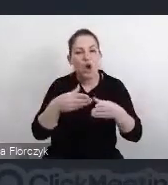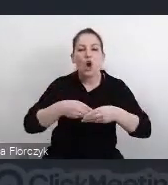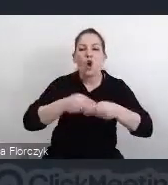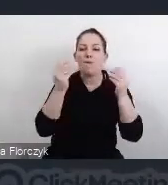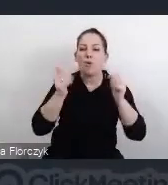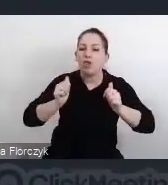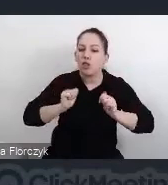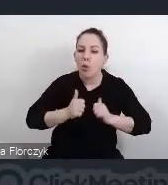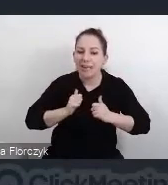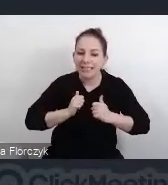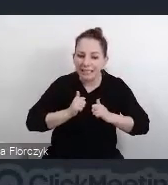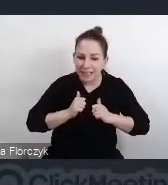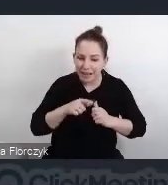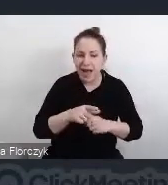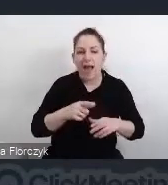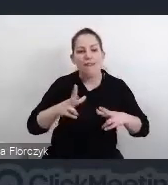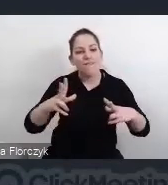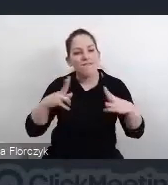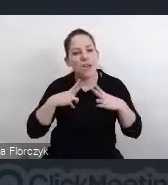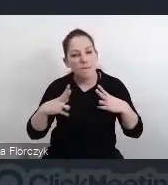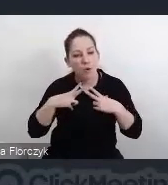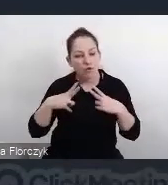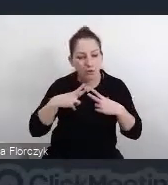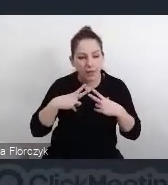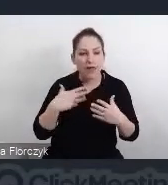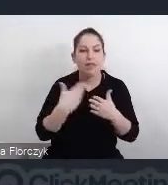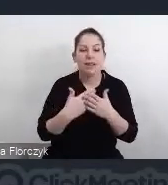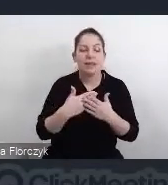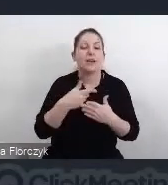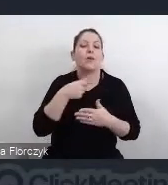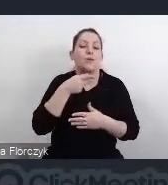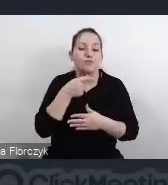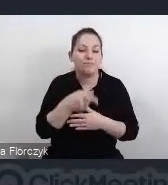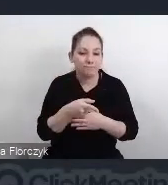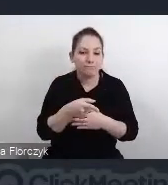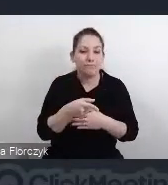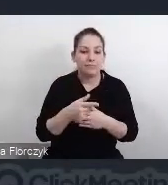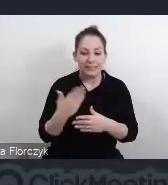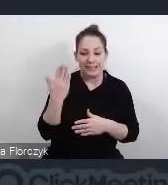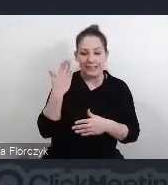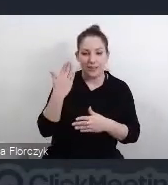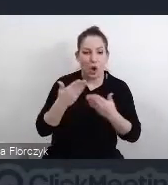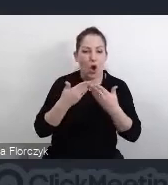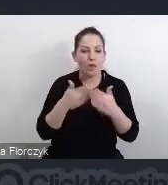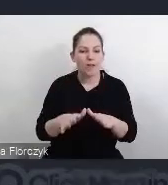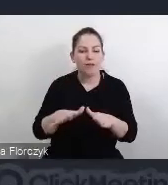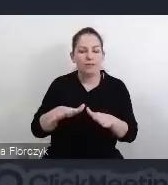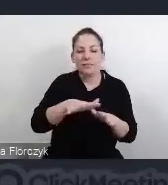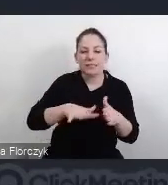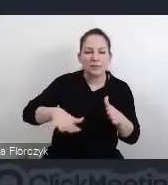turystyki, rozwój wypoczynku, stąd między innymi nie tak dawno otwarty zbiornik